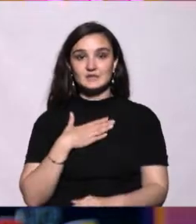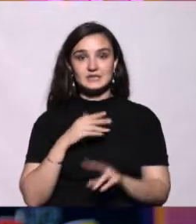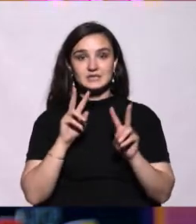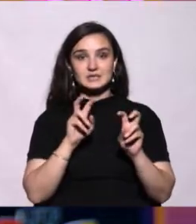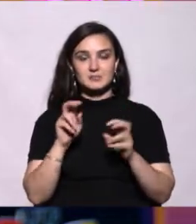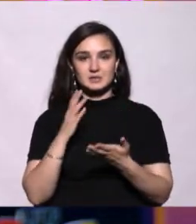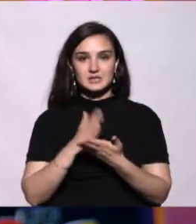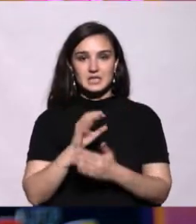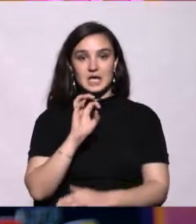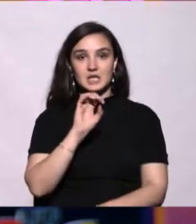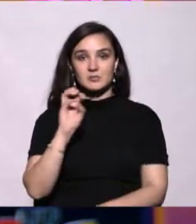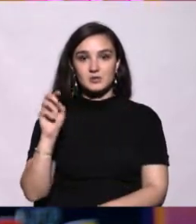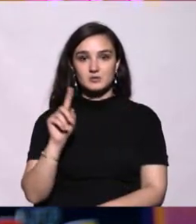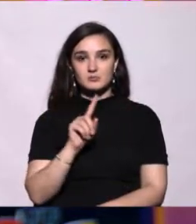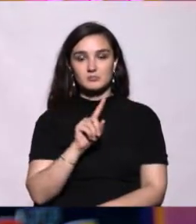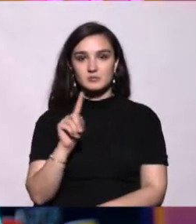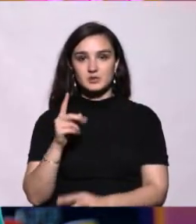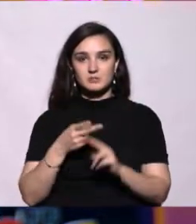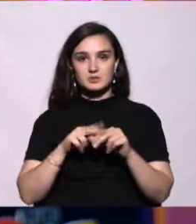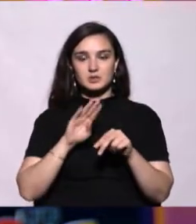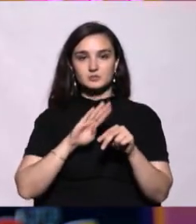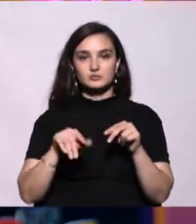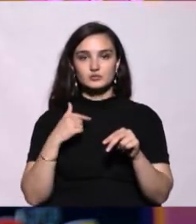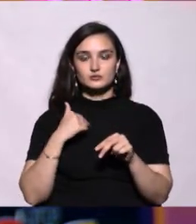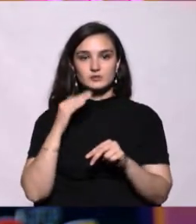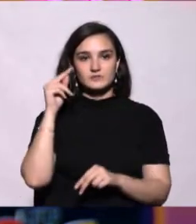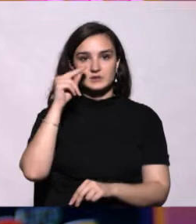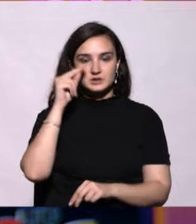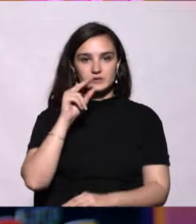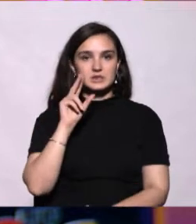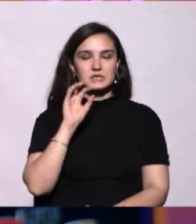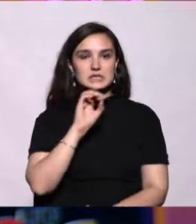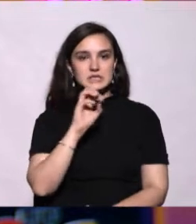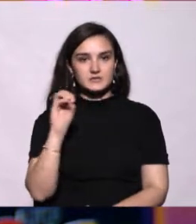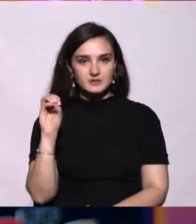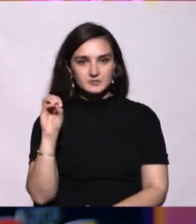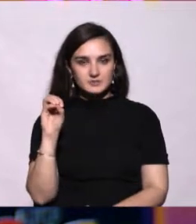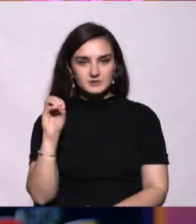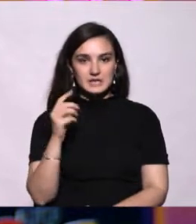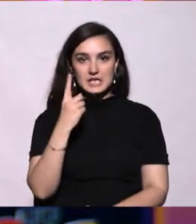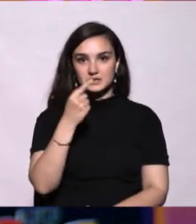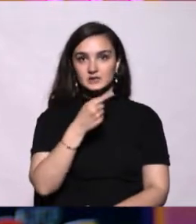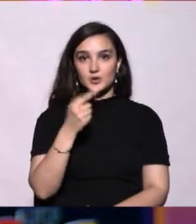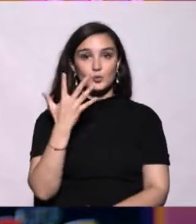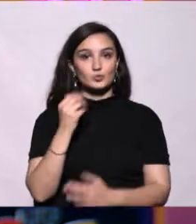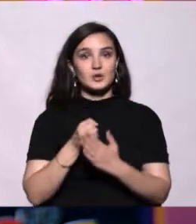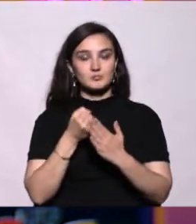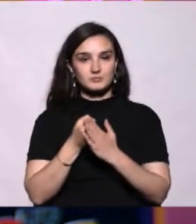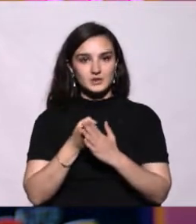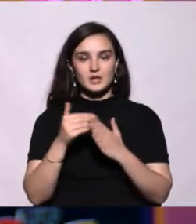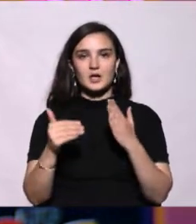თემა არის ანბანი. მაგრამ გარდა ამისა, ჩვენ ვისწავლეთ რიცხვებს 1-დან 5-მდე,